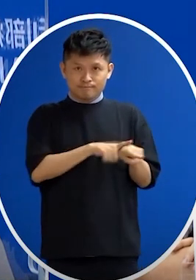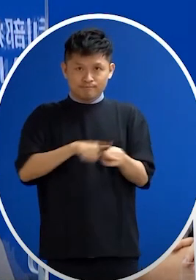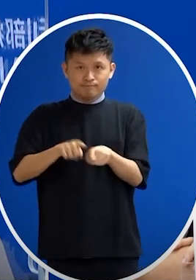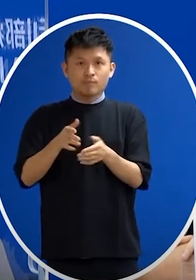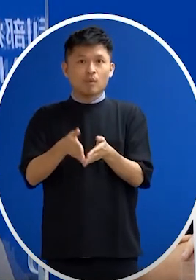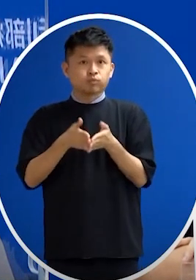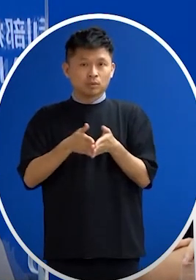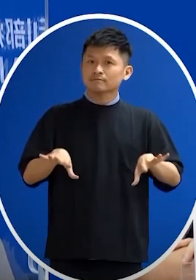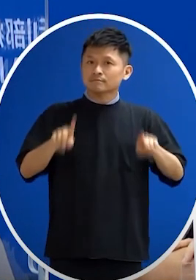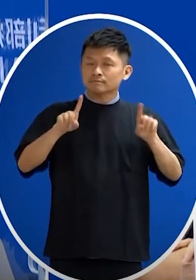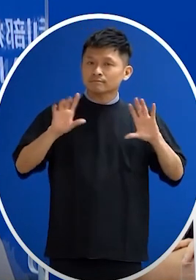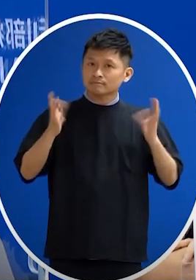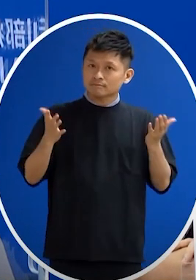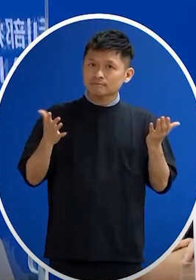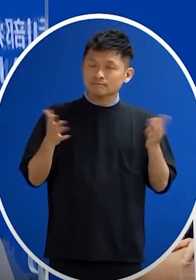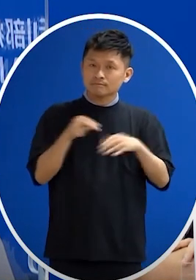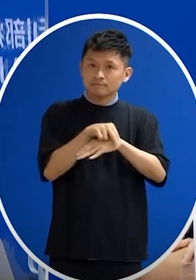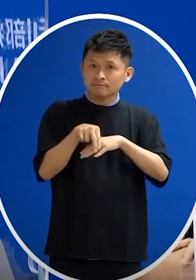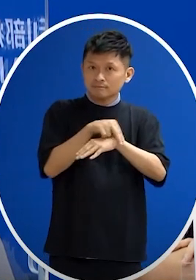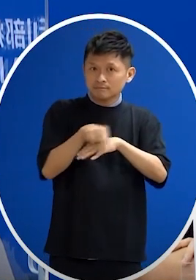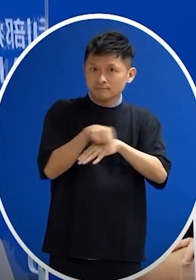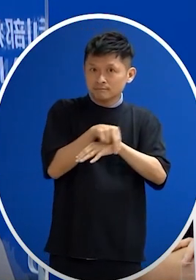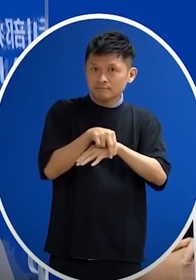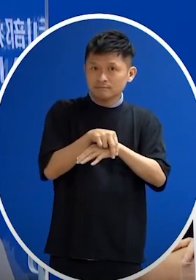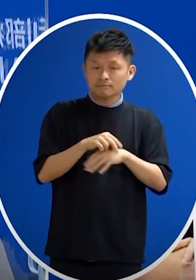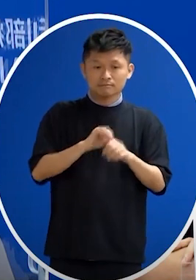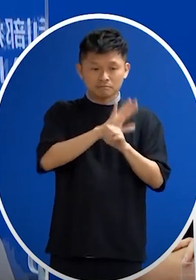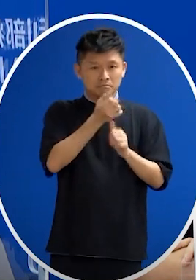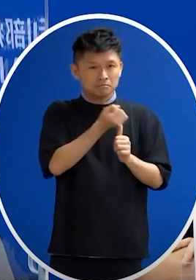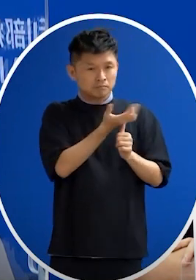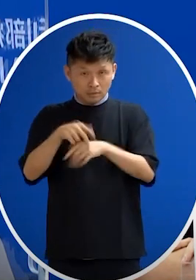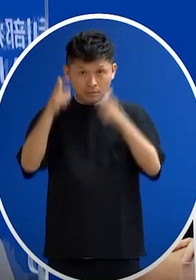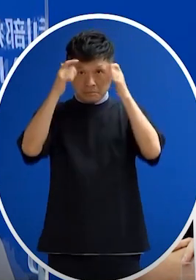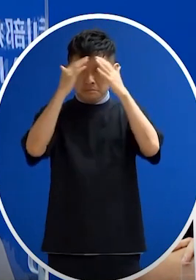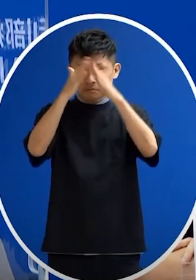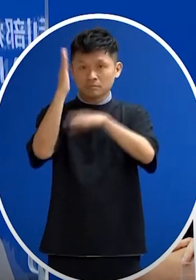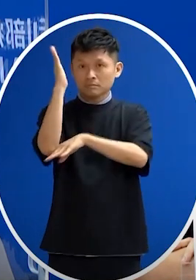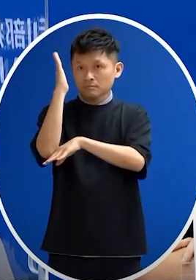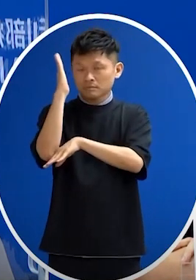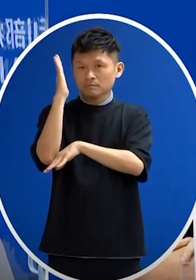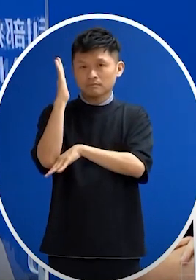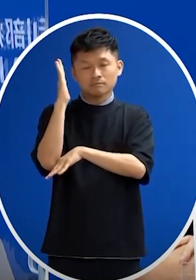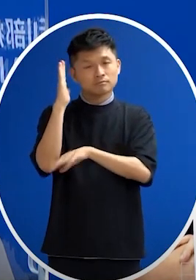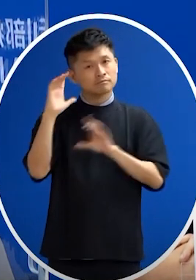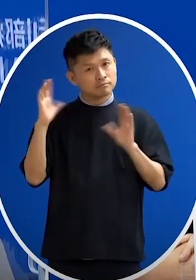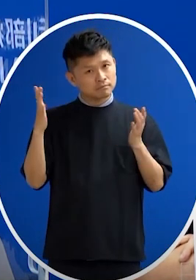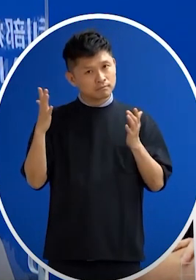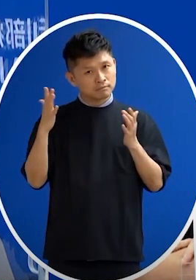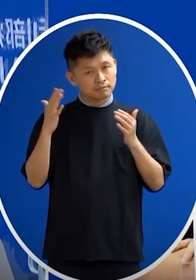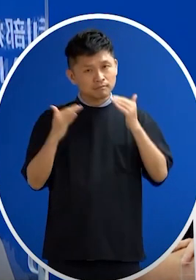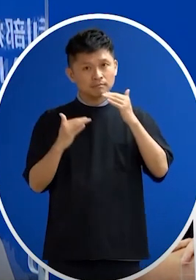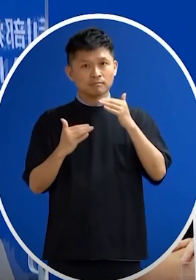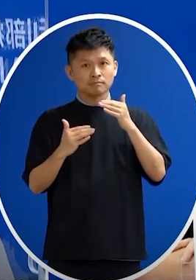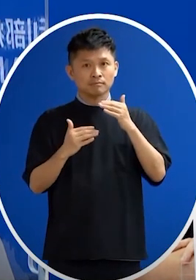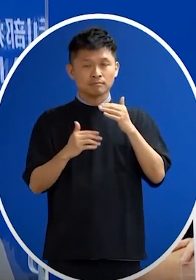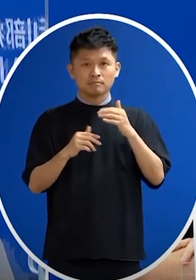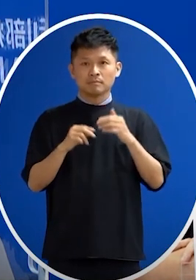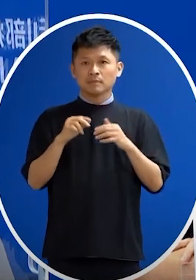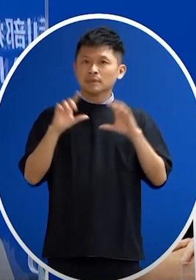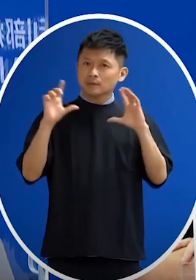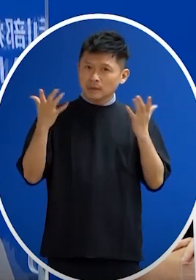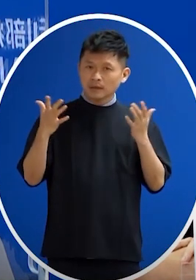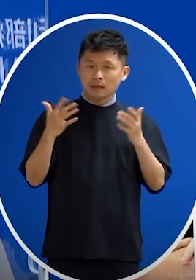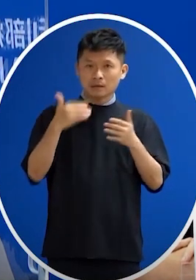隔1公尺以上，依照现有的这个疫情的状况跟规划，以2万多人的这个人数就